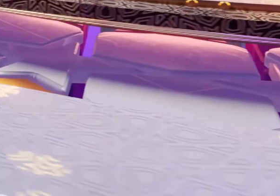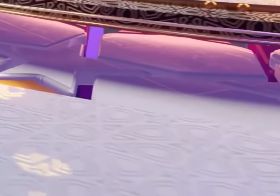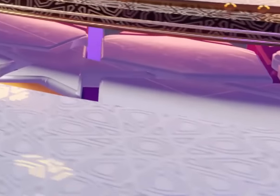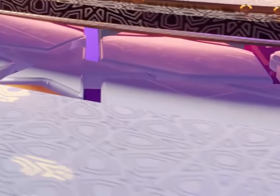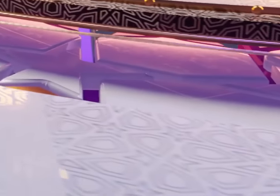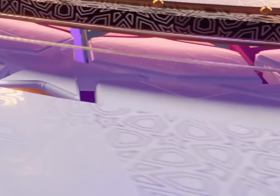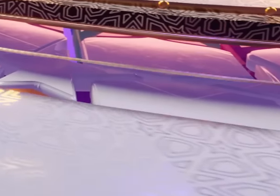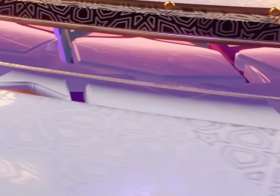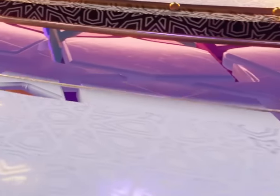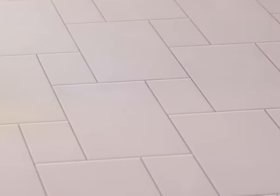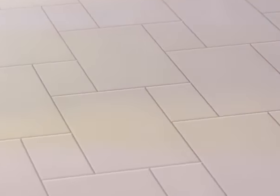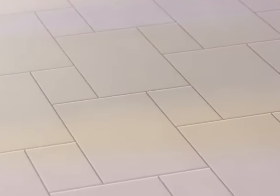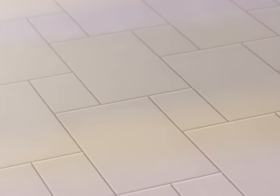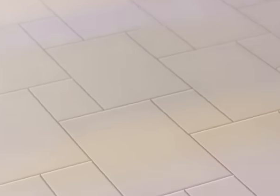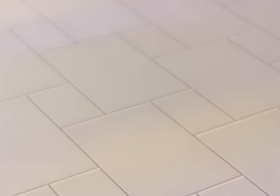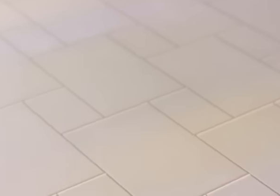واجعله لنا